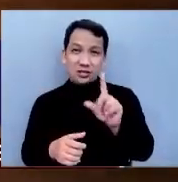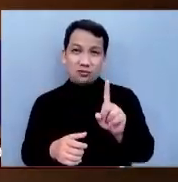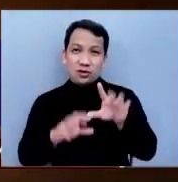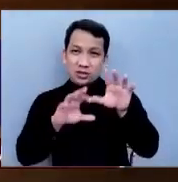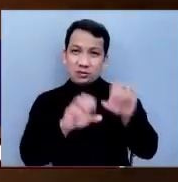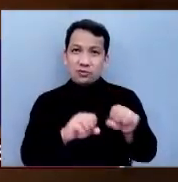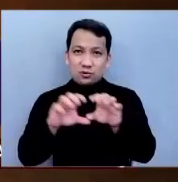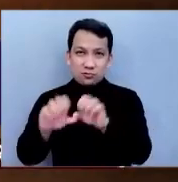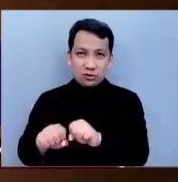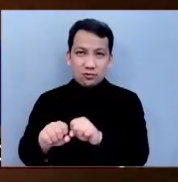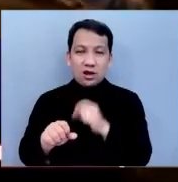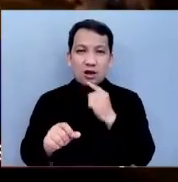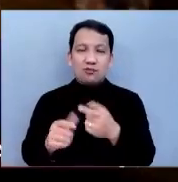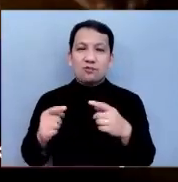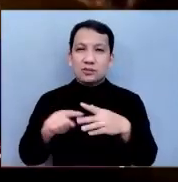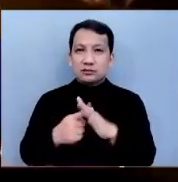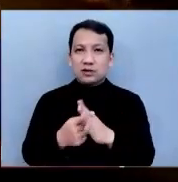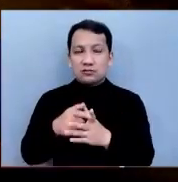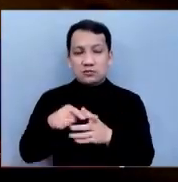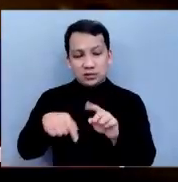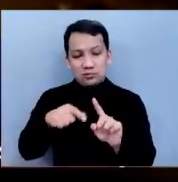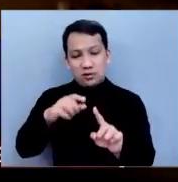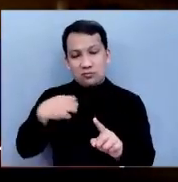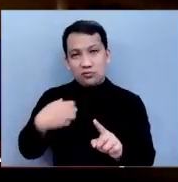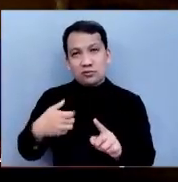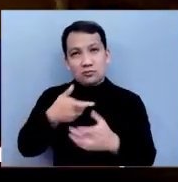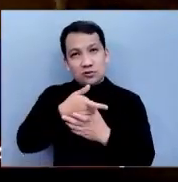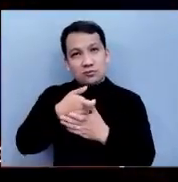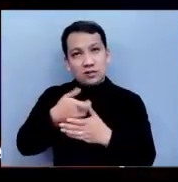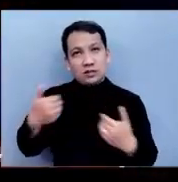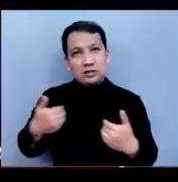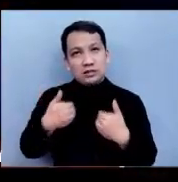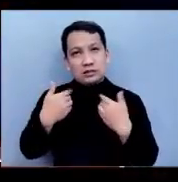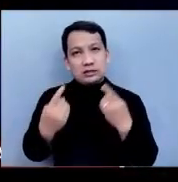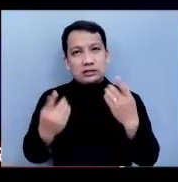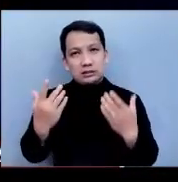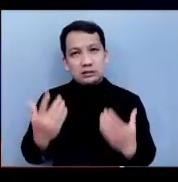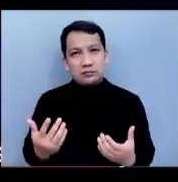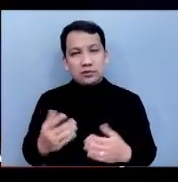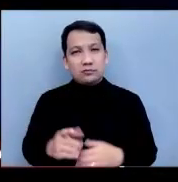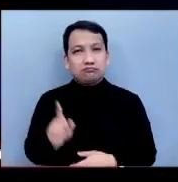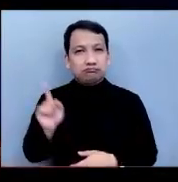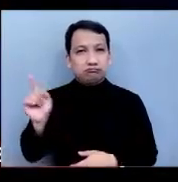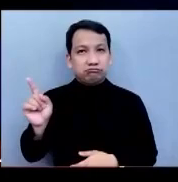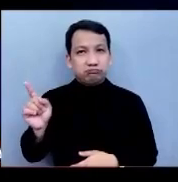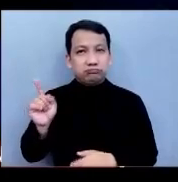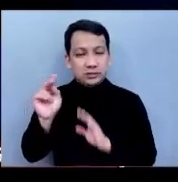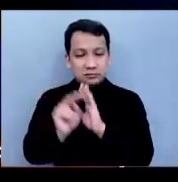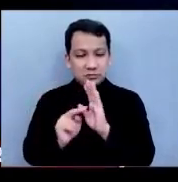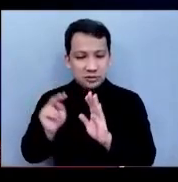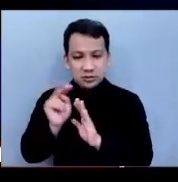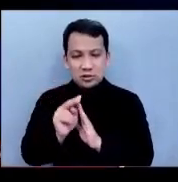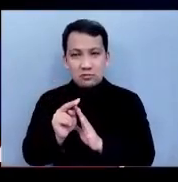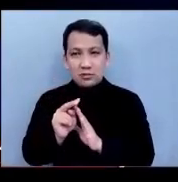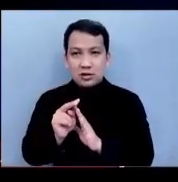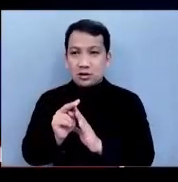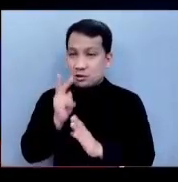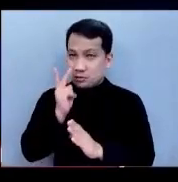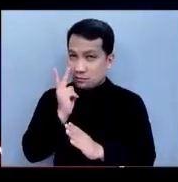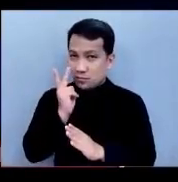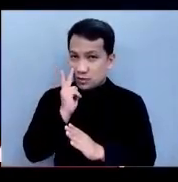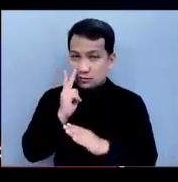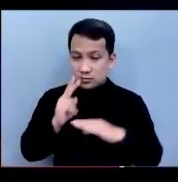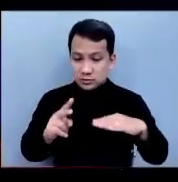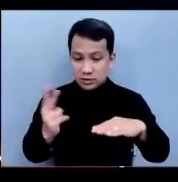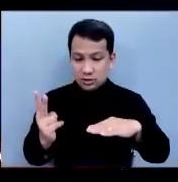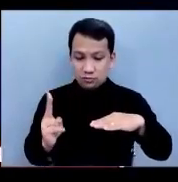yan matapos ang pamamaril ng isang pulis sa isang binatilyong driver. Sa videong ito, makikitang hinarang ng dalawang